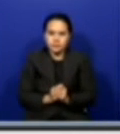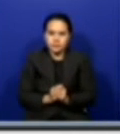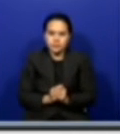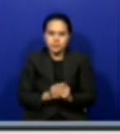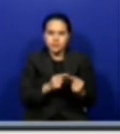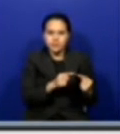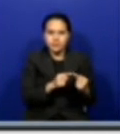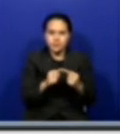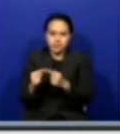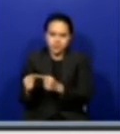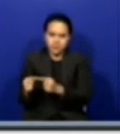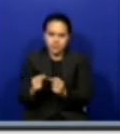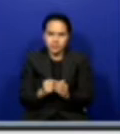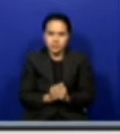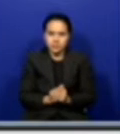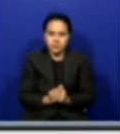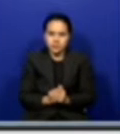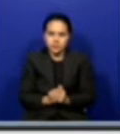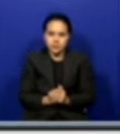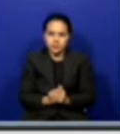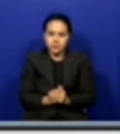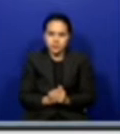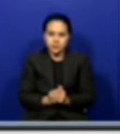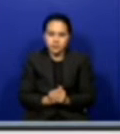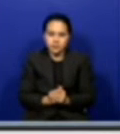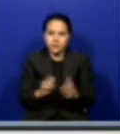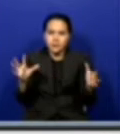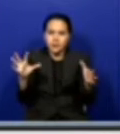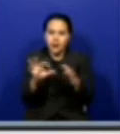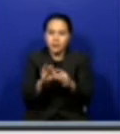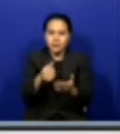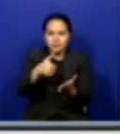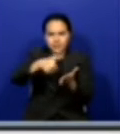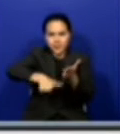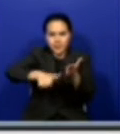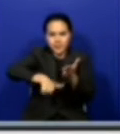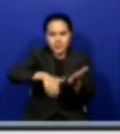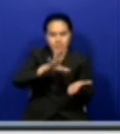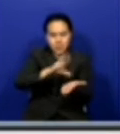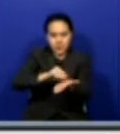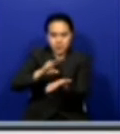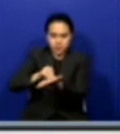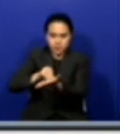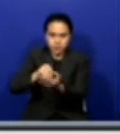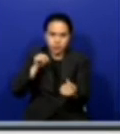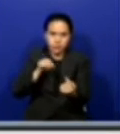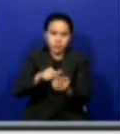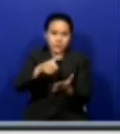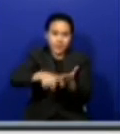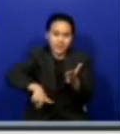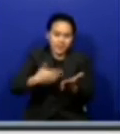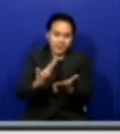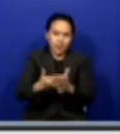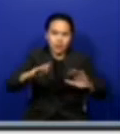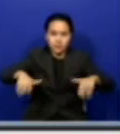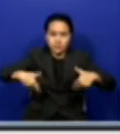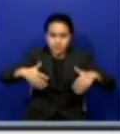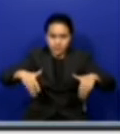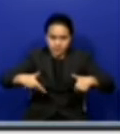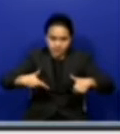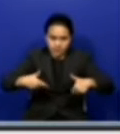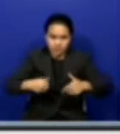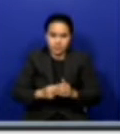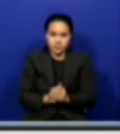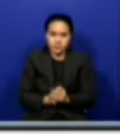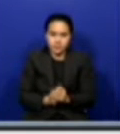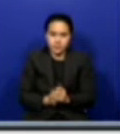านะคะในด้านการจัดเก็บภาษีเงินได้ประเทศเราจัดเก็บดำกว่าประมาณ